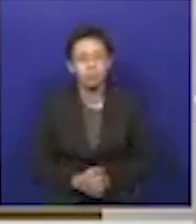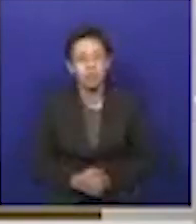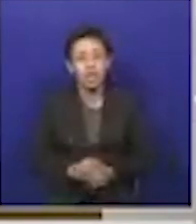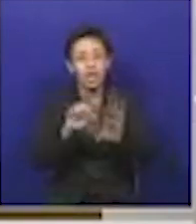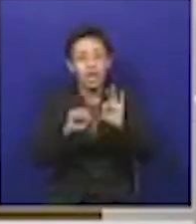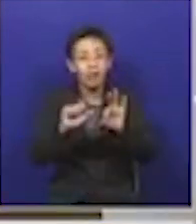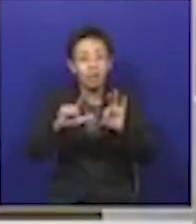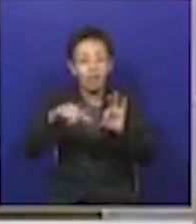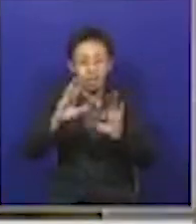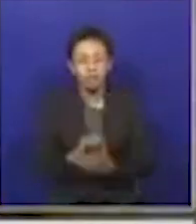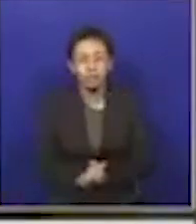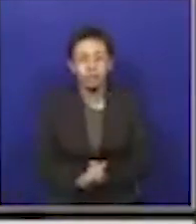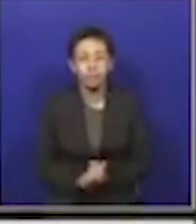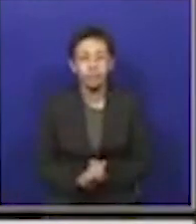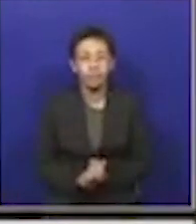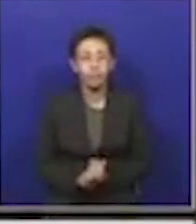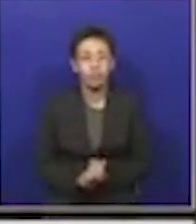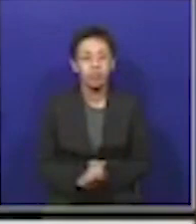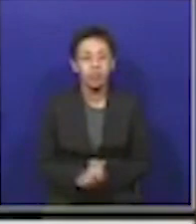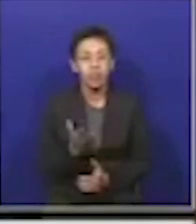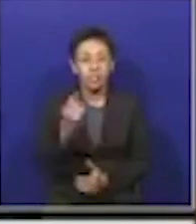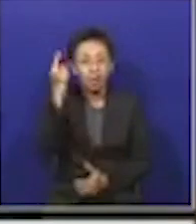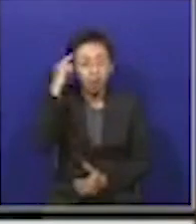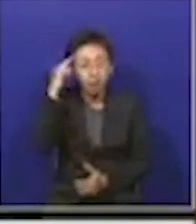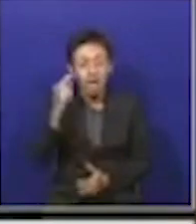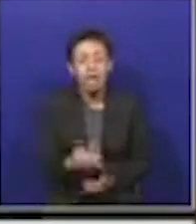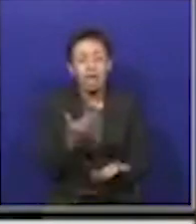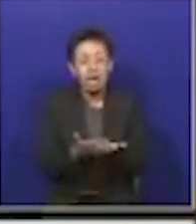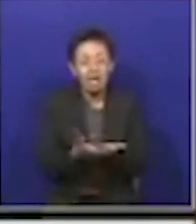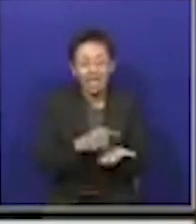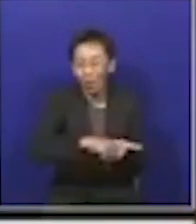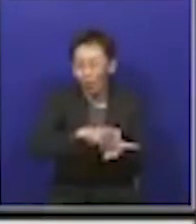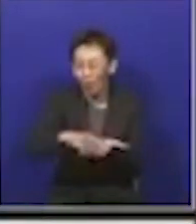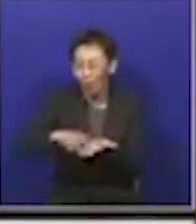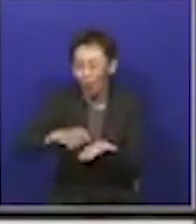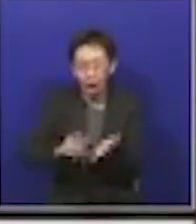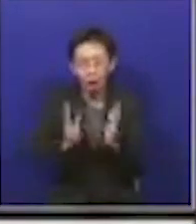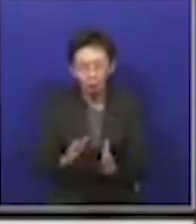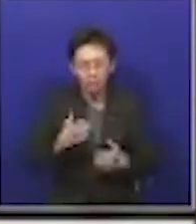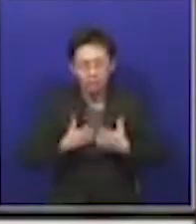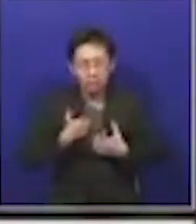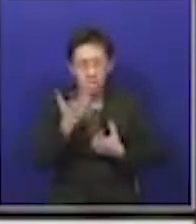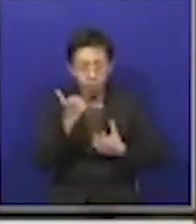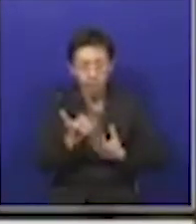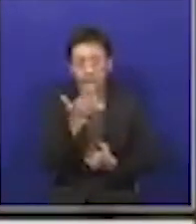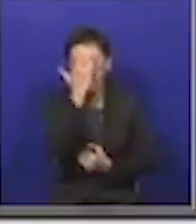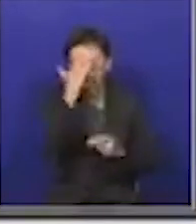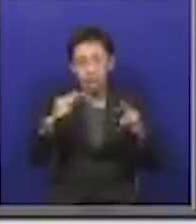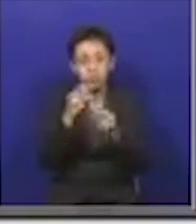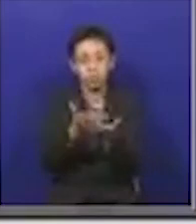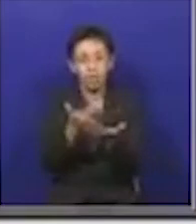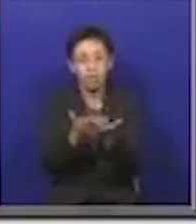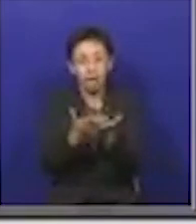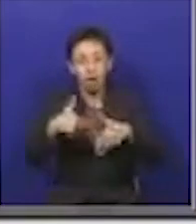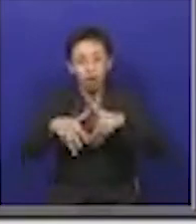900,000กว่าล้านเนี่ยนะฮะท่านรู้มั้ยว่าที่แจกเงินแล้วโดนด่าเพราะอะไรฮะก็ผมเห็นภาพหน้ากระทรวงการคลังฮะช